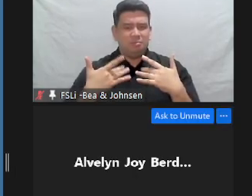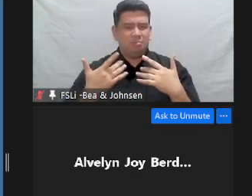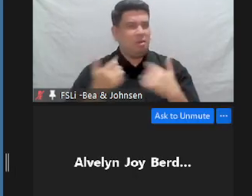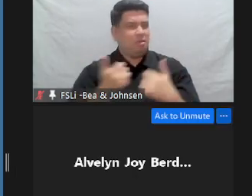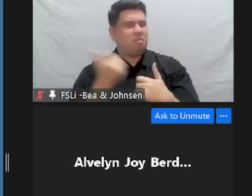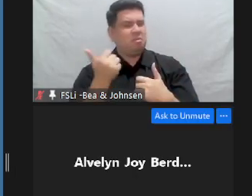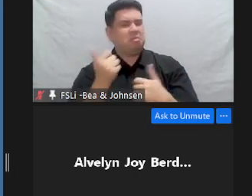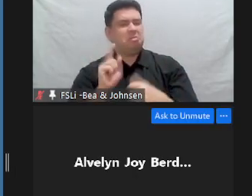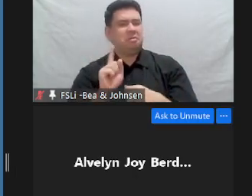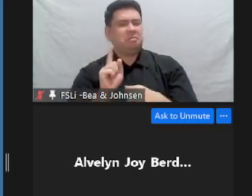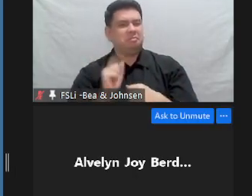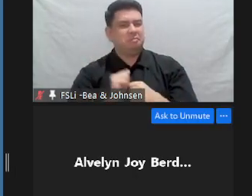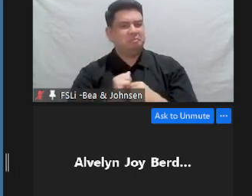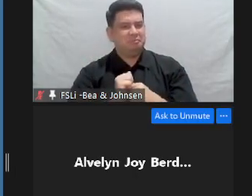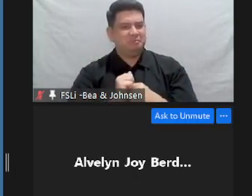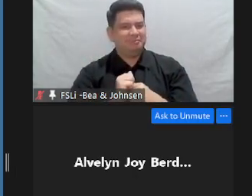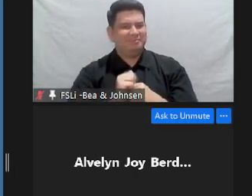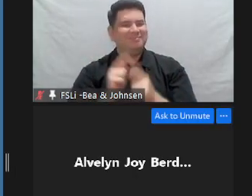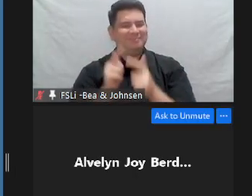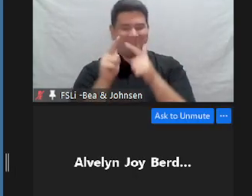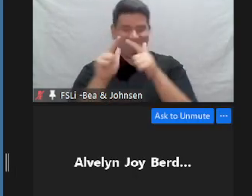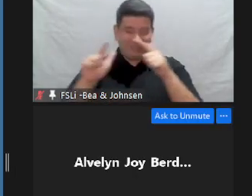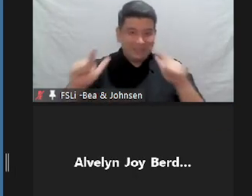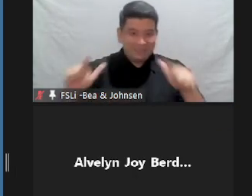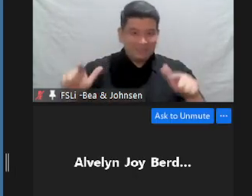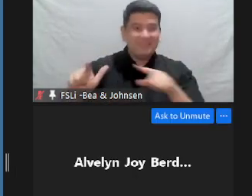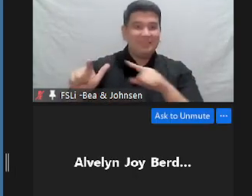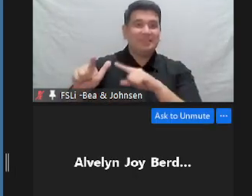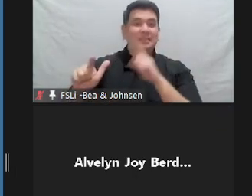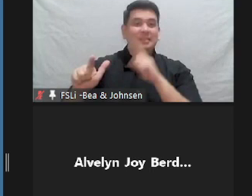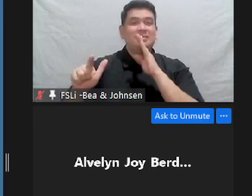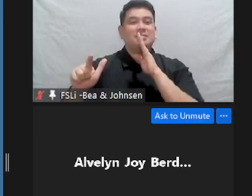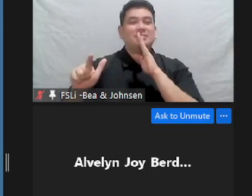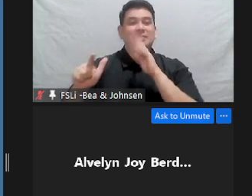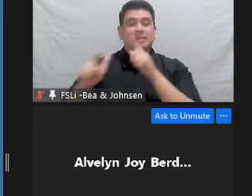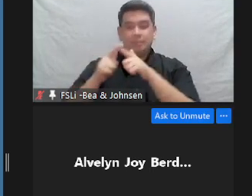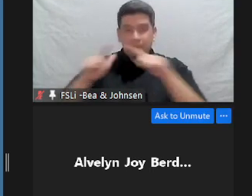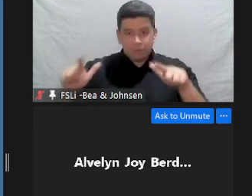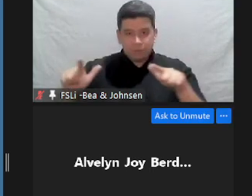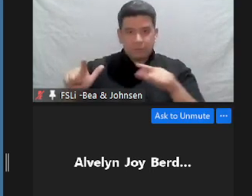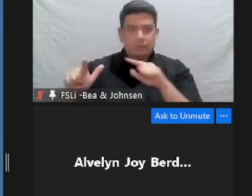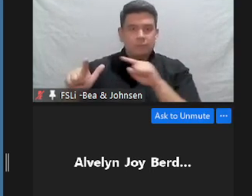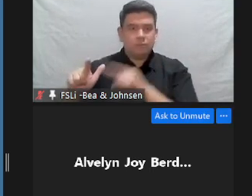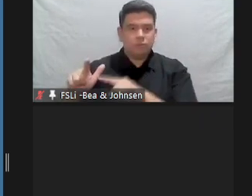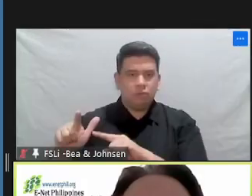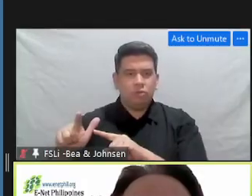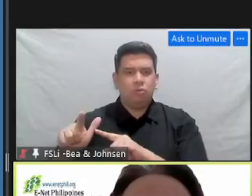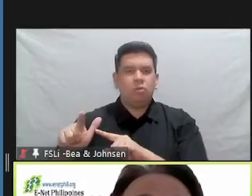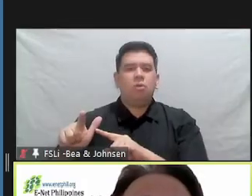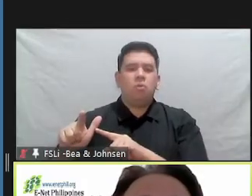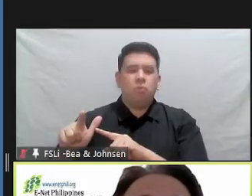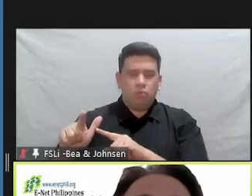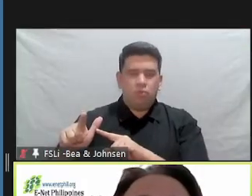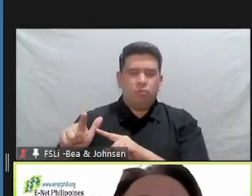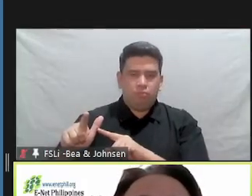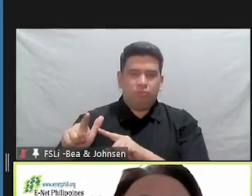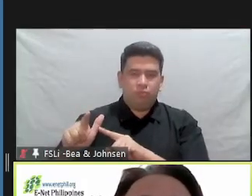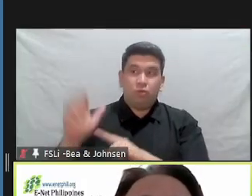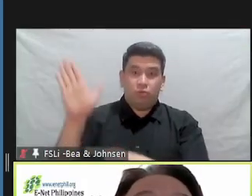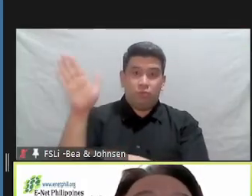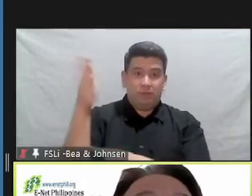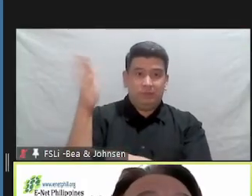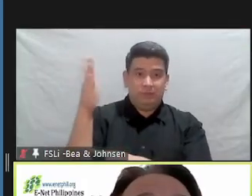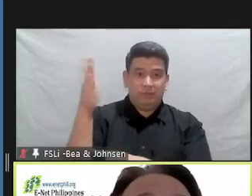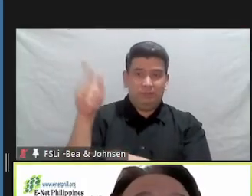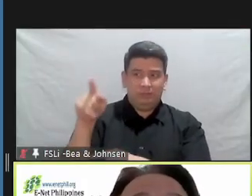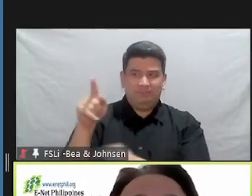no? Kaya kung gaano tayo nagbibigay ng pagpapahalaga sa watawat, no?